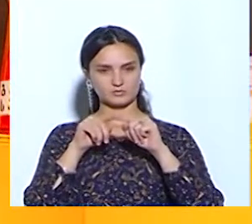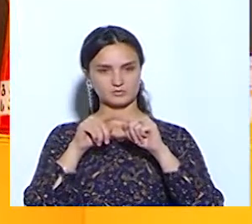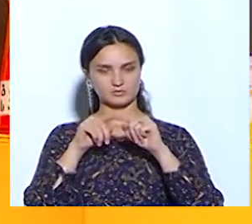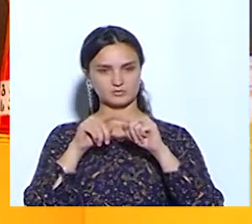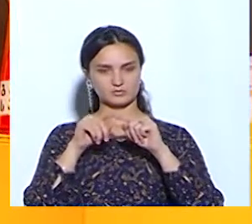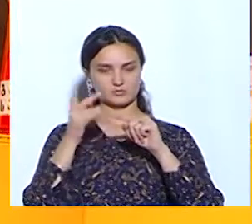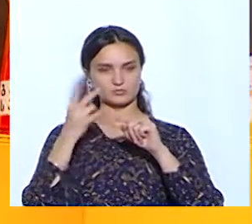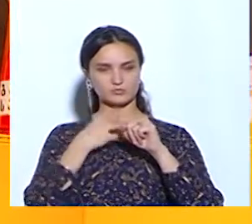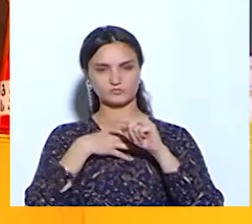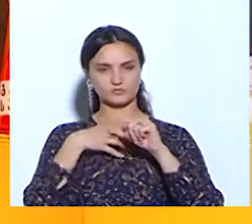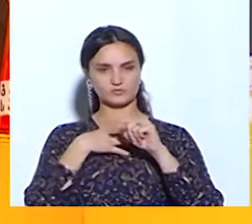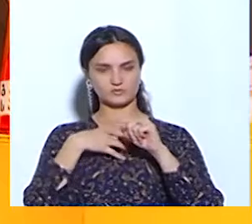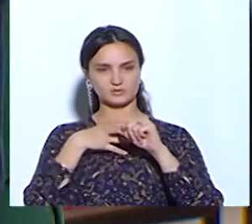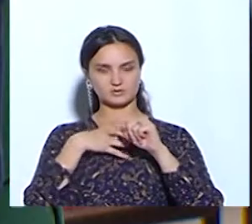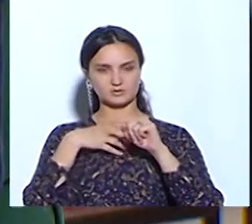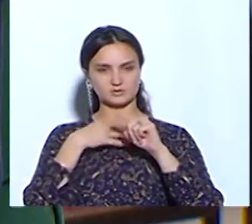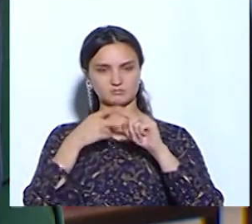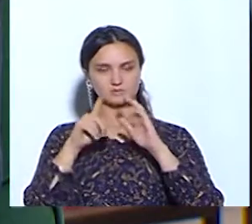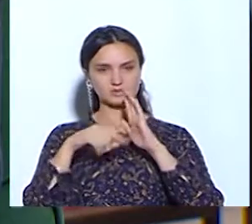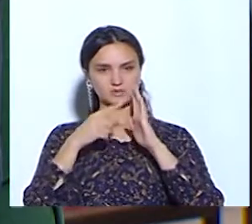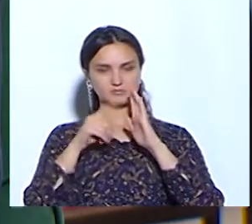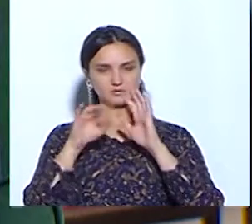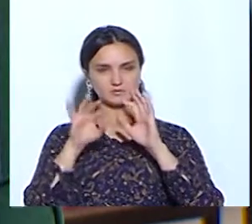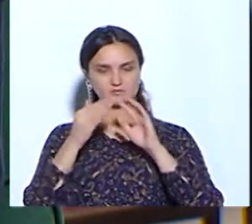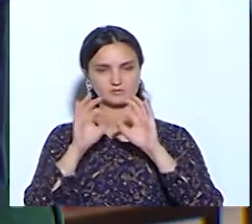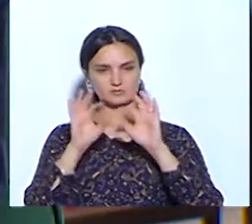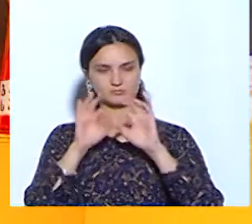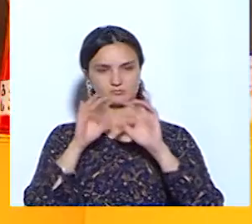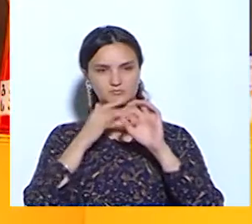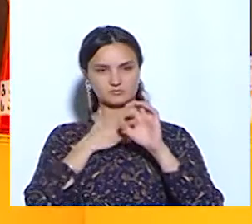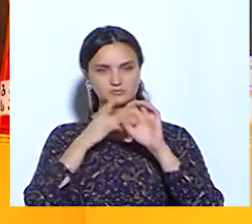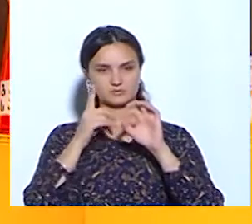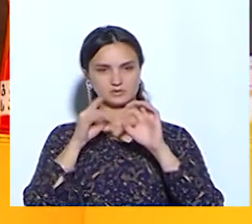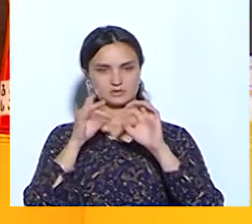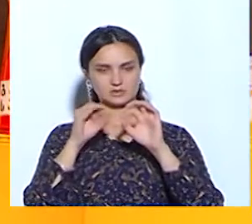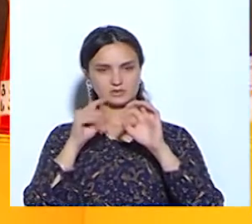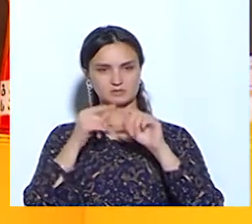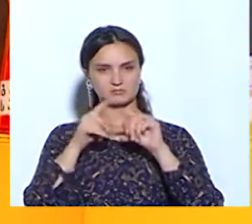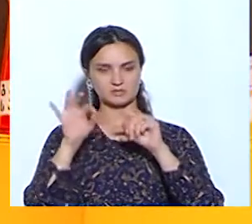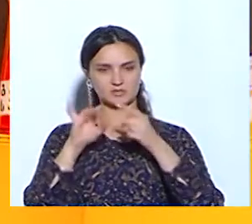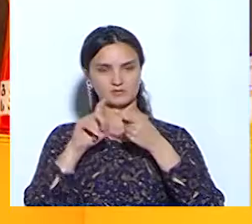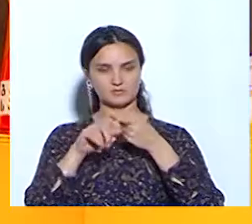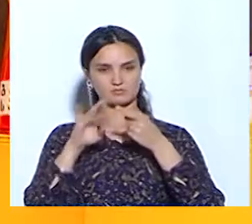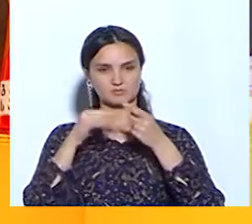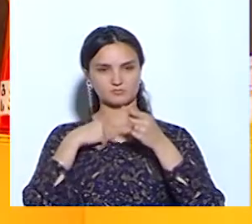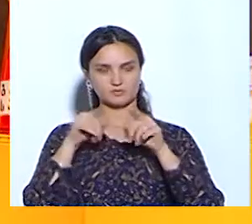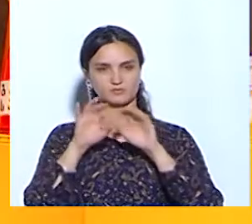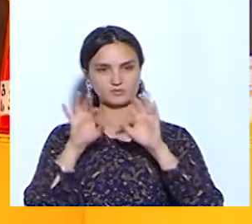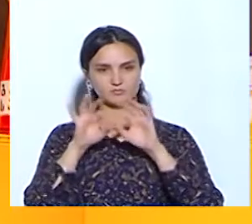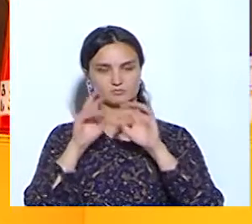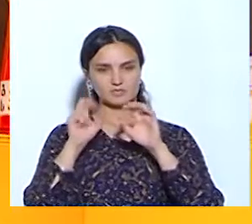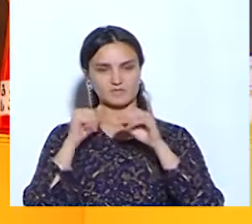შემთხვევაში. კალიუმი უმნიშვნელოვანესია თუნდაც იმ საკითხებზე, რაზედაც თქვენ საუბრობთ, რითმის მართვასთან და ასე შემდეგ. მაგრამ ჩვენ აქ